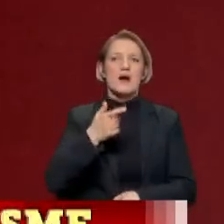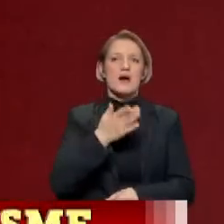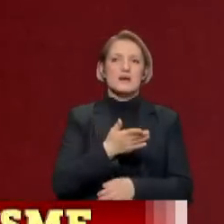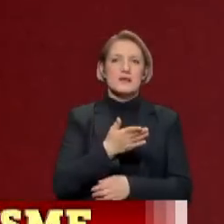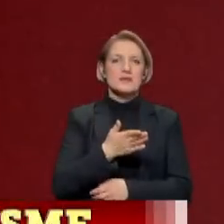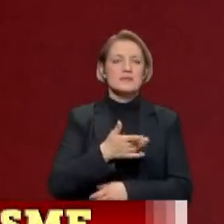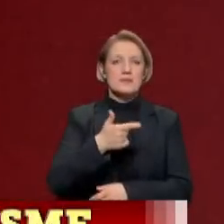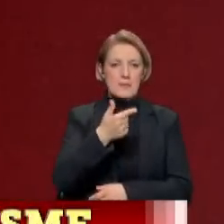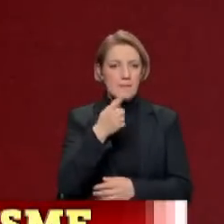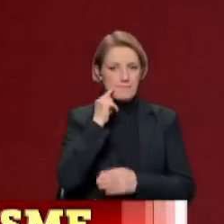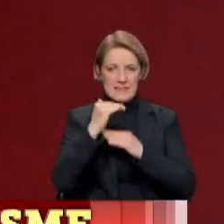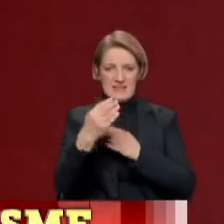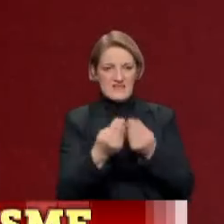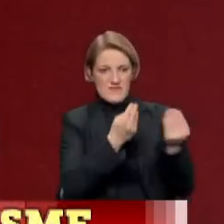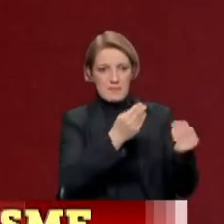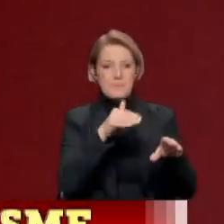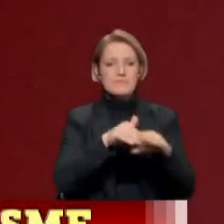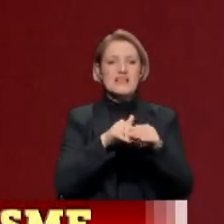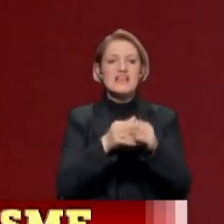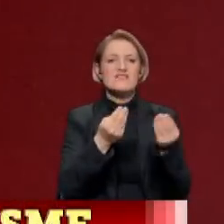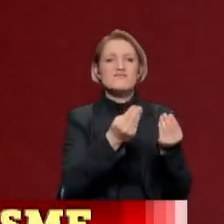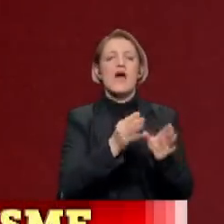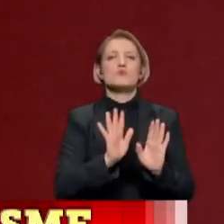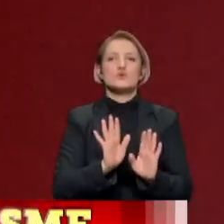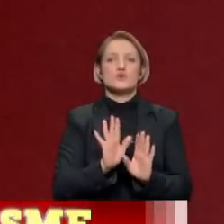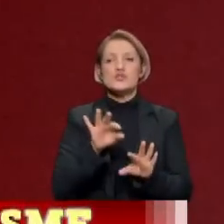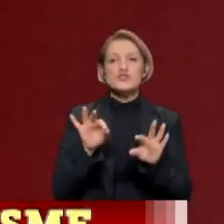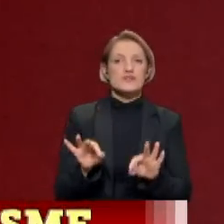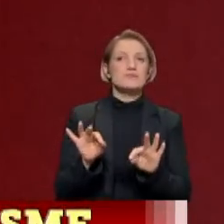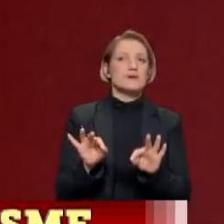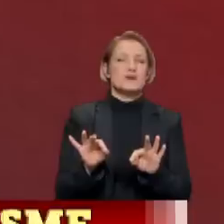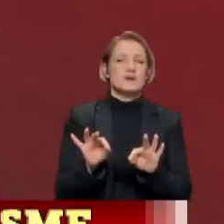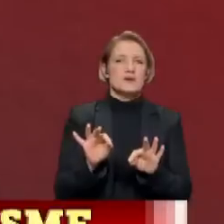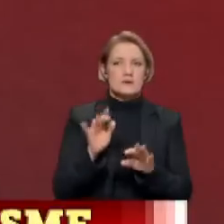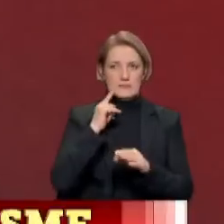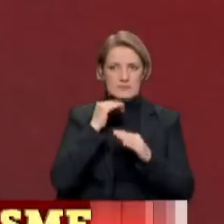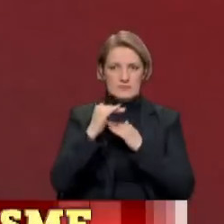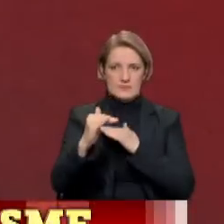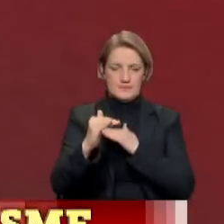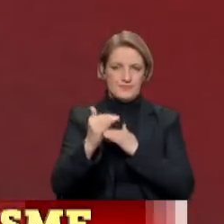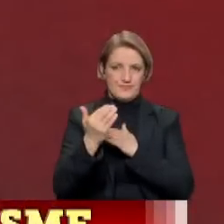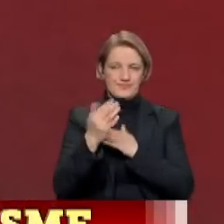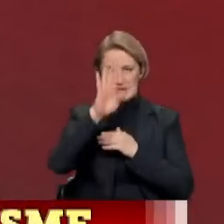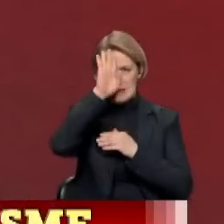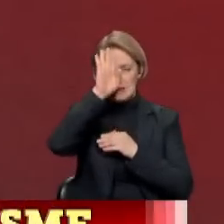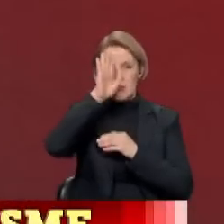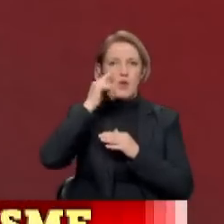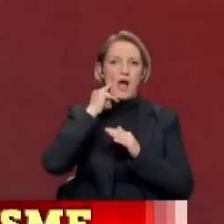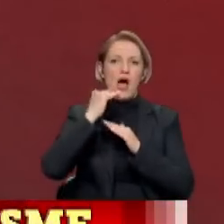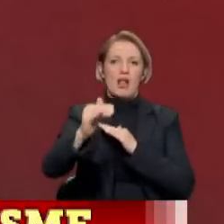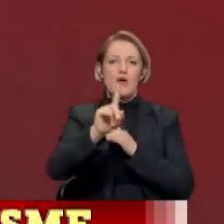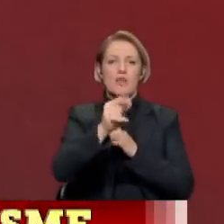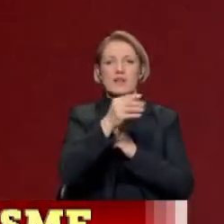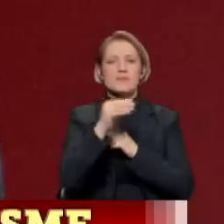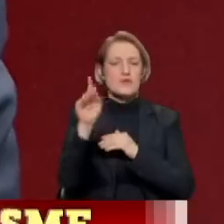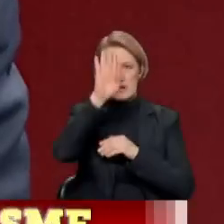millet vermiş, sen vermiyorsun. Bu olmaz dedi. Peki şimdi millet verdi. Millet, İstanbul halkı, 16